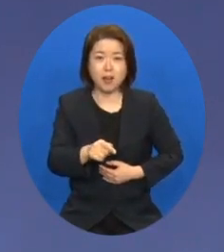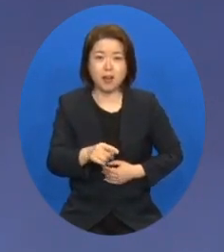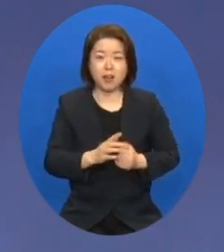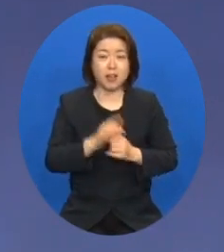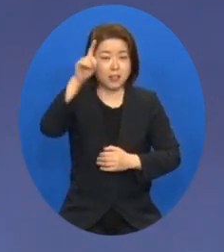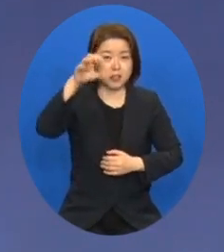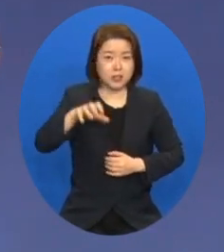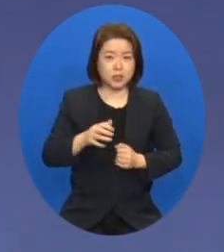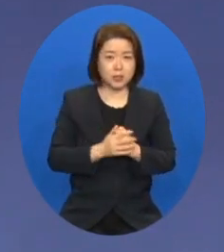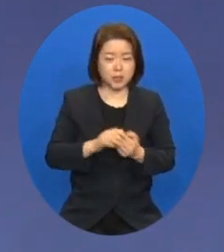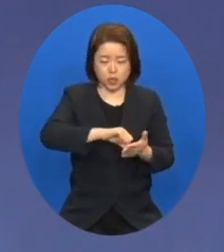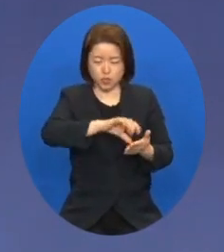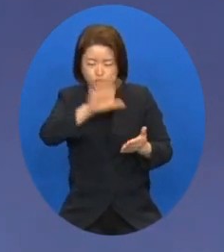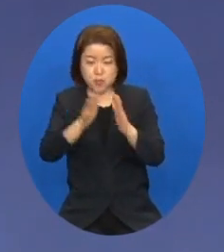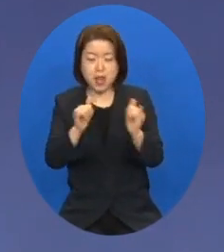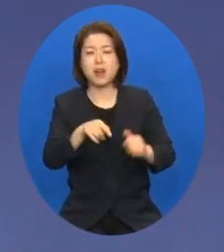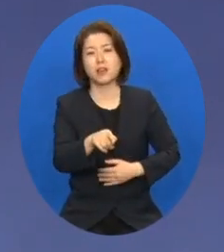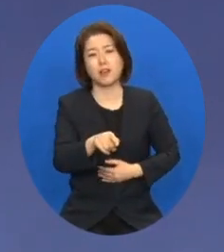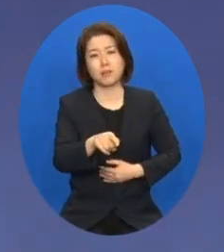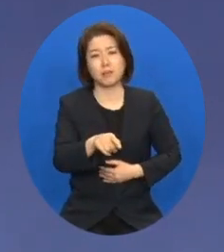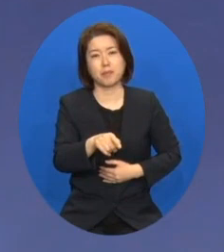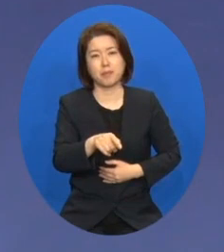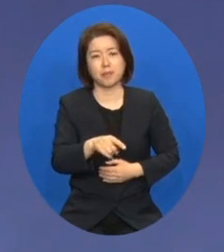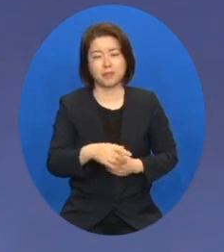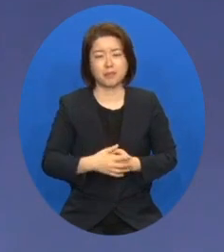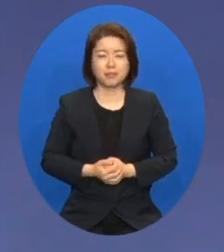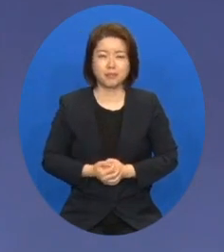천국에서는 아주 유명한 사람